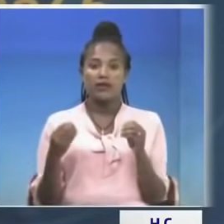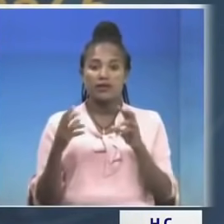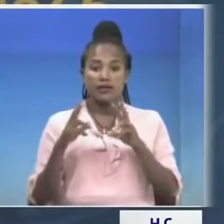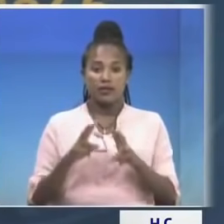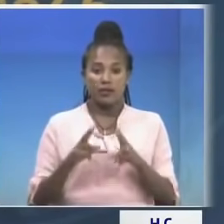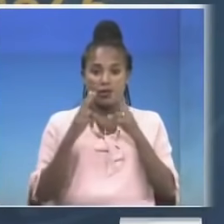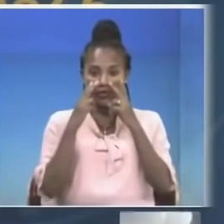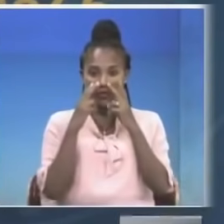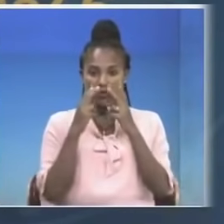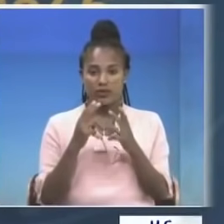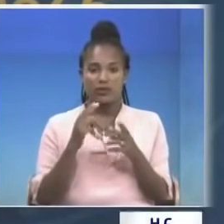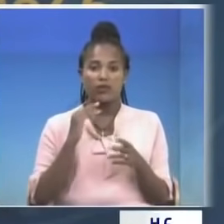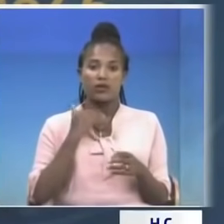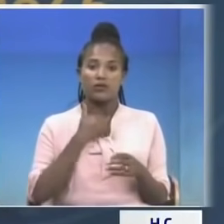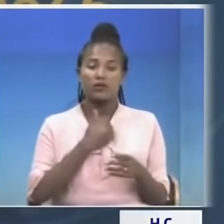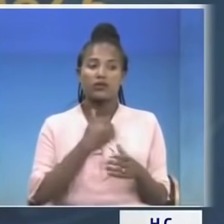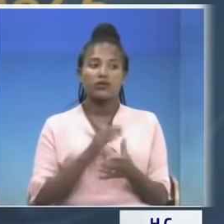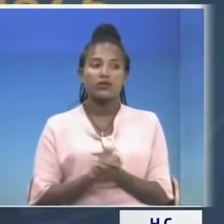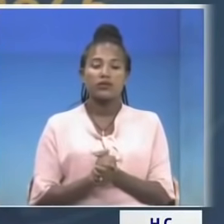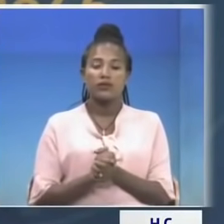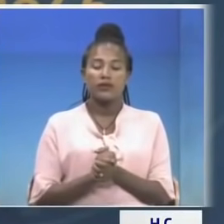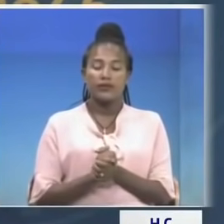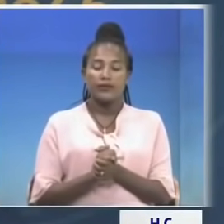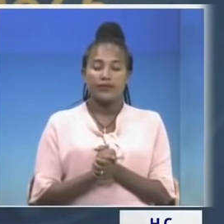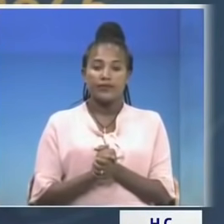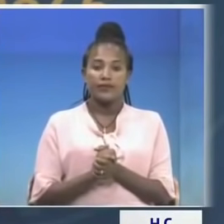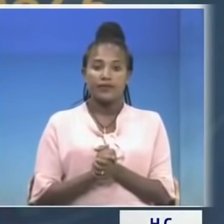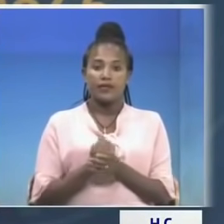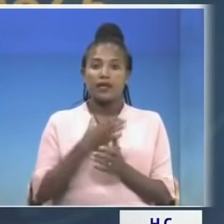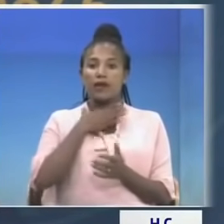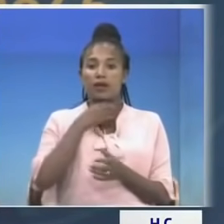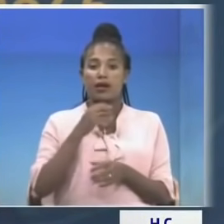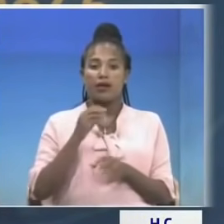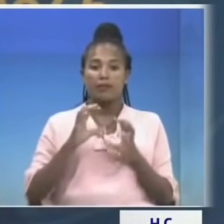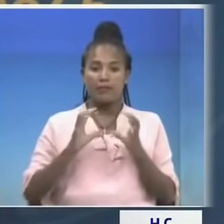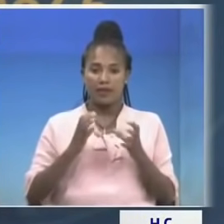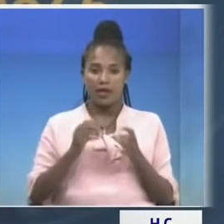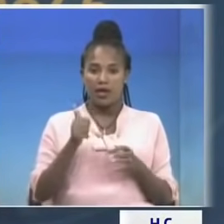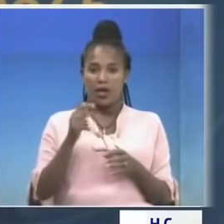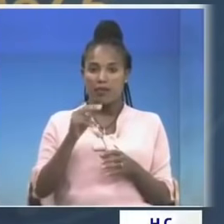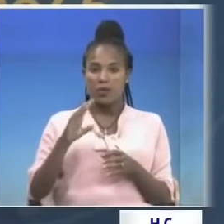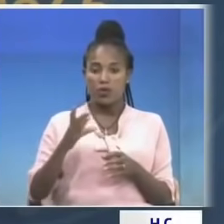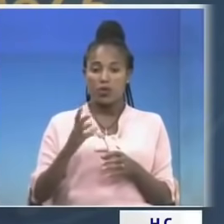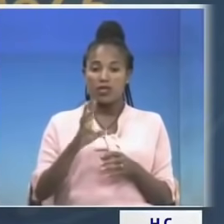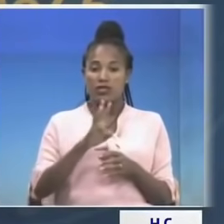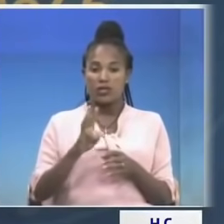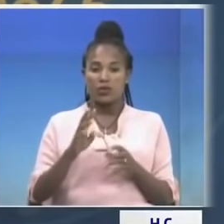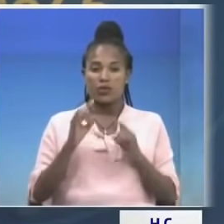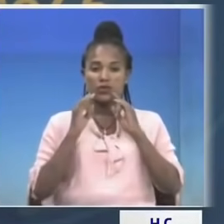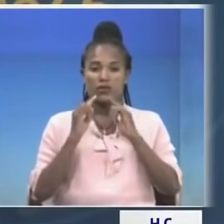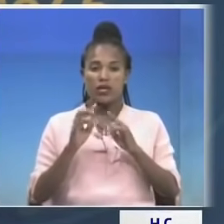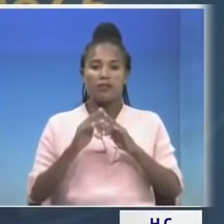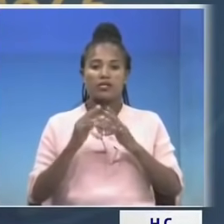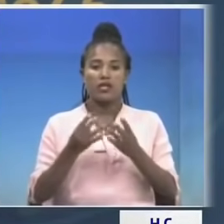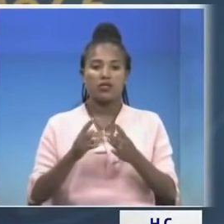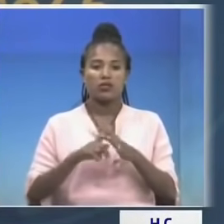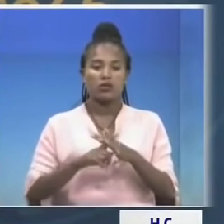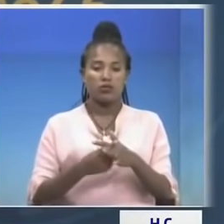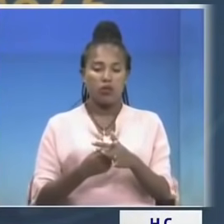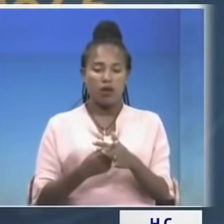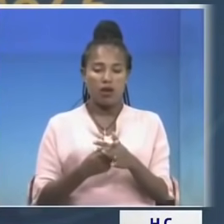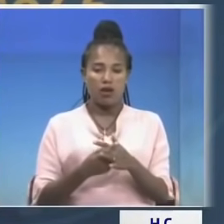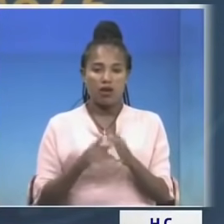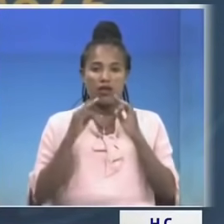ጤና ይስጥልኝ እንደምን አላችሁ የተከበራችሁ ተመልካቾች ካማራ ሚዲያ ኮርፖሬሽን አሚኮ የሰኞ እኩለ ቀን ዜና መጽሔታችን